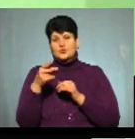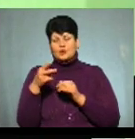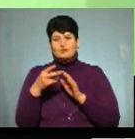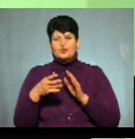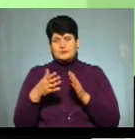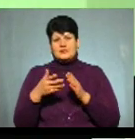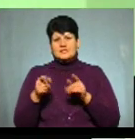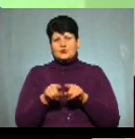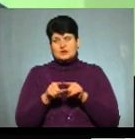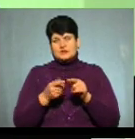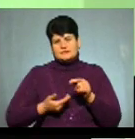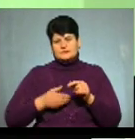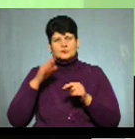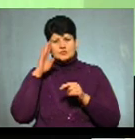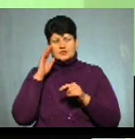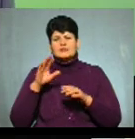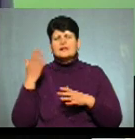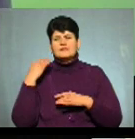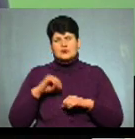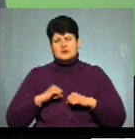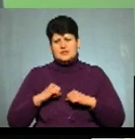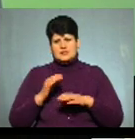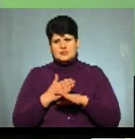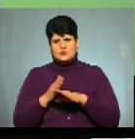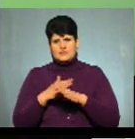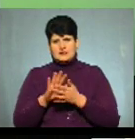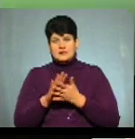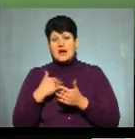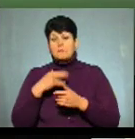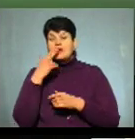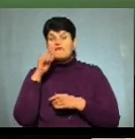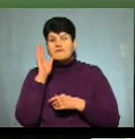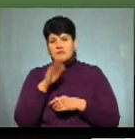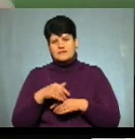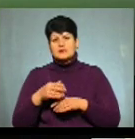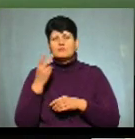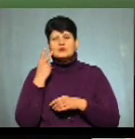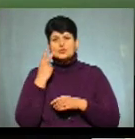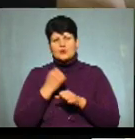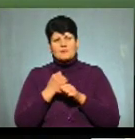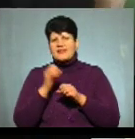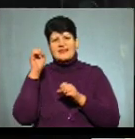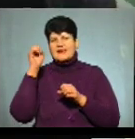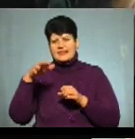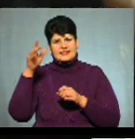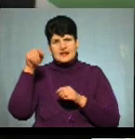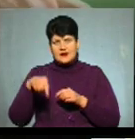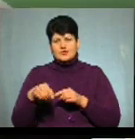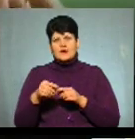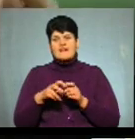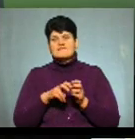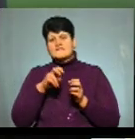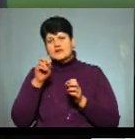Чоловік каже, вже давно намагається сортувати сміття. Я привик до того, я постійно роблю, я не кидаю зверху. Виношу